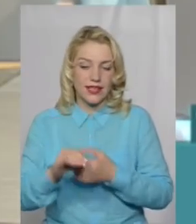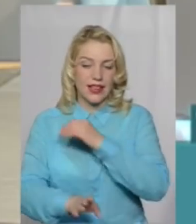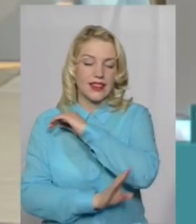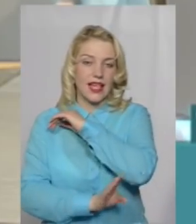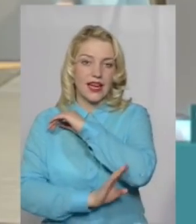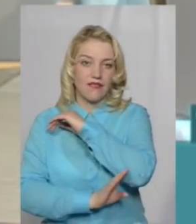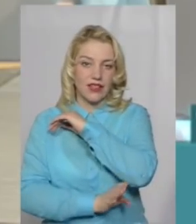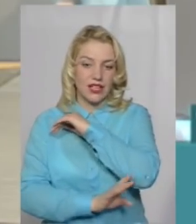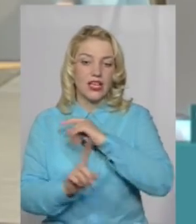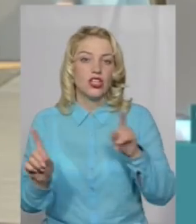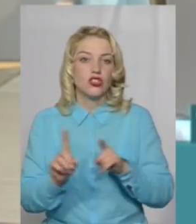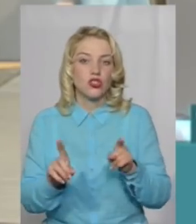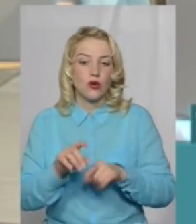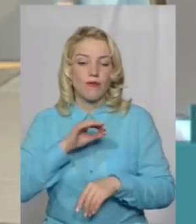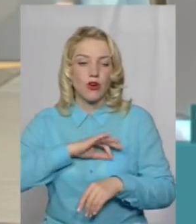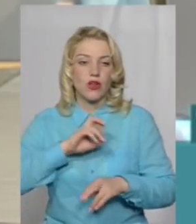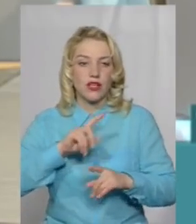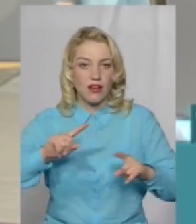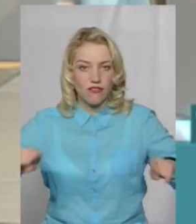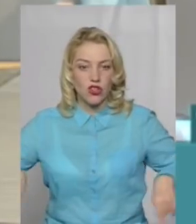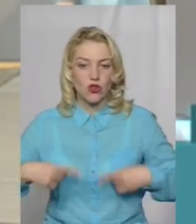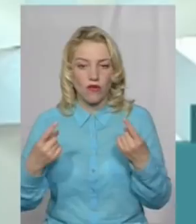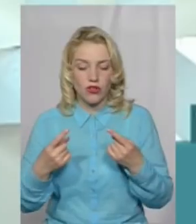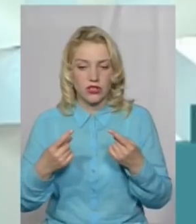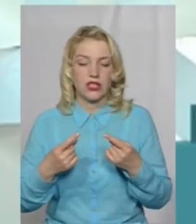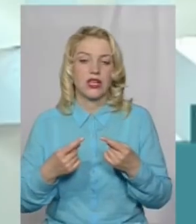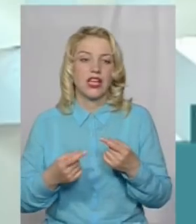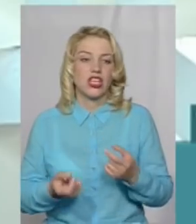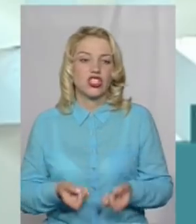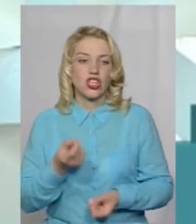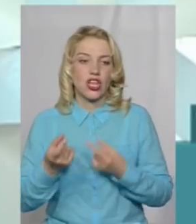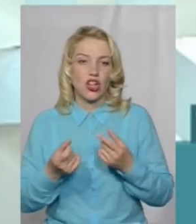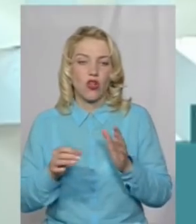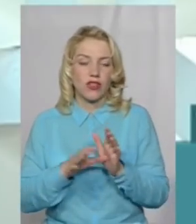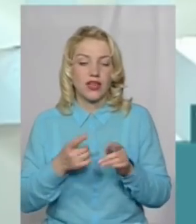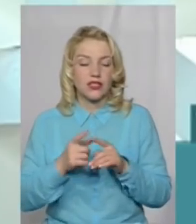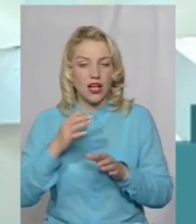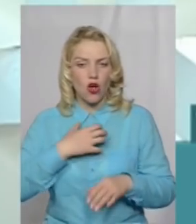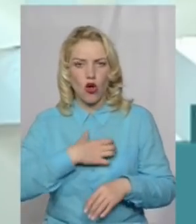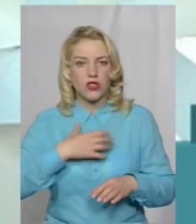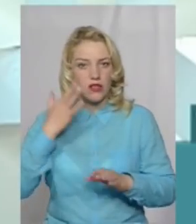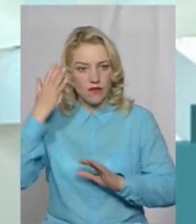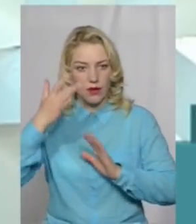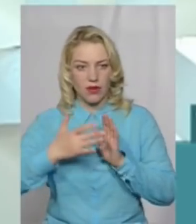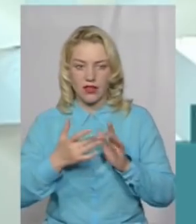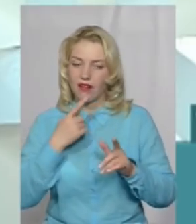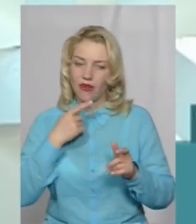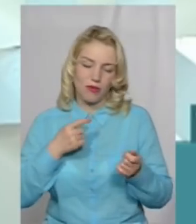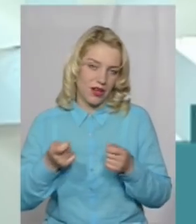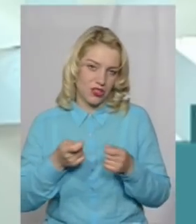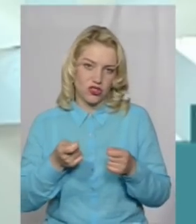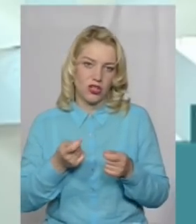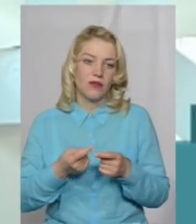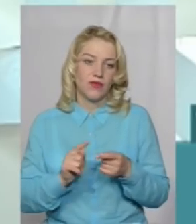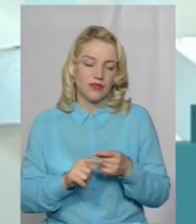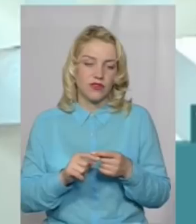для того, щоб її використати як відновлюване джерело енергії. Це основна така мета. Також дуже і дуже обережно. Так? Я знаю,